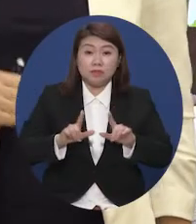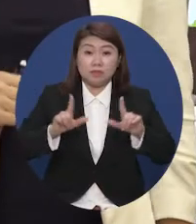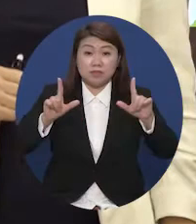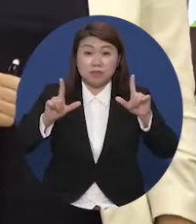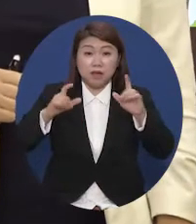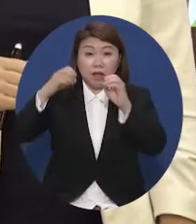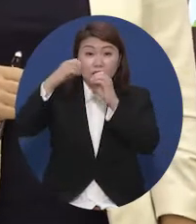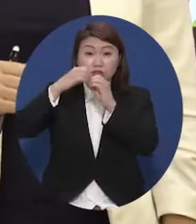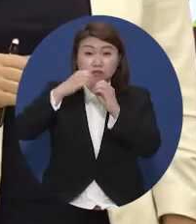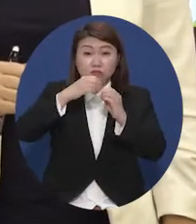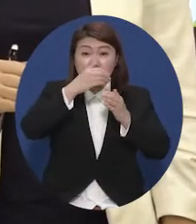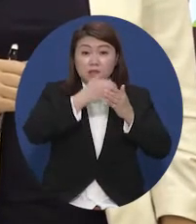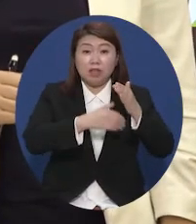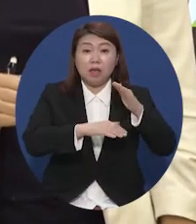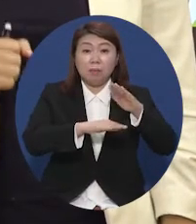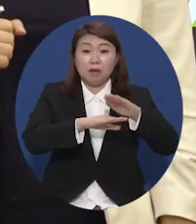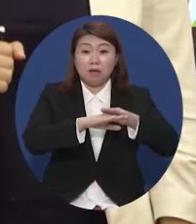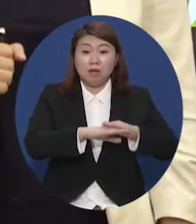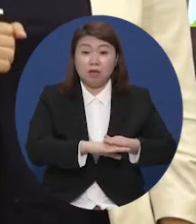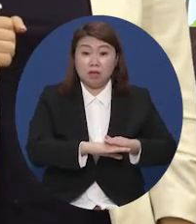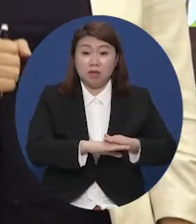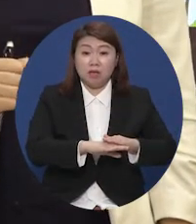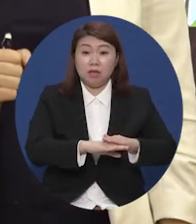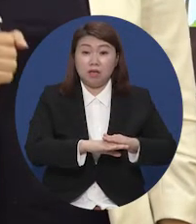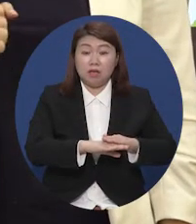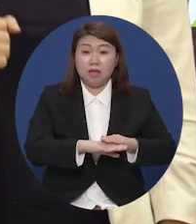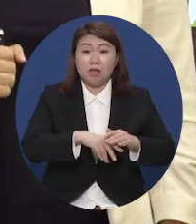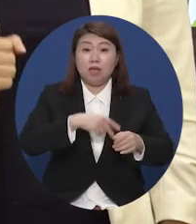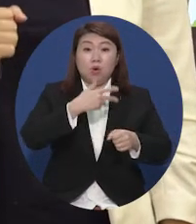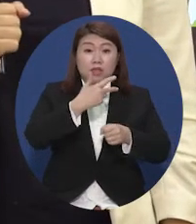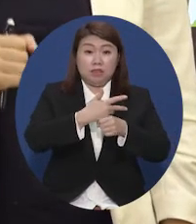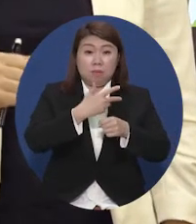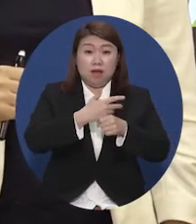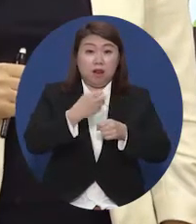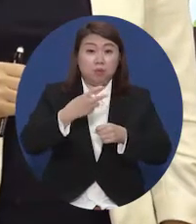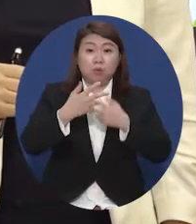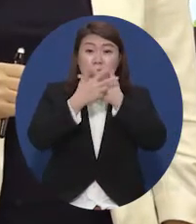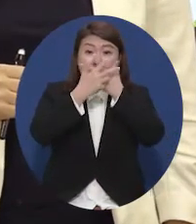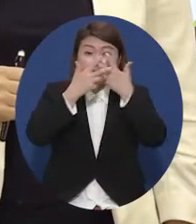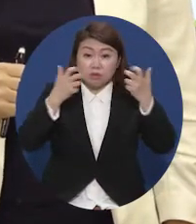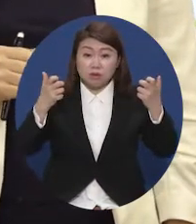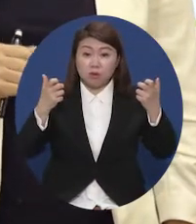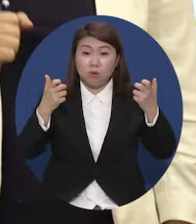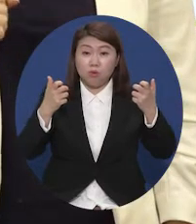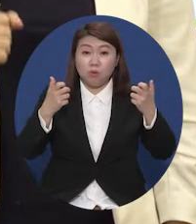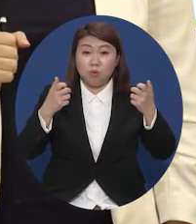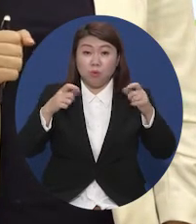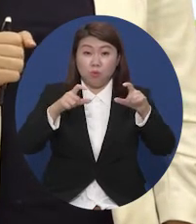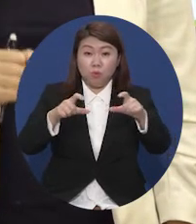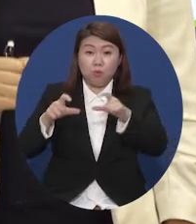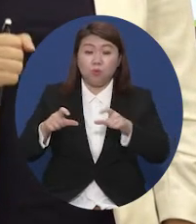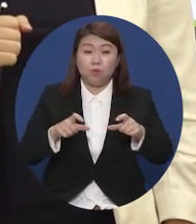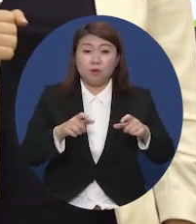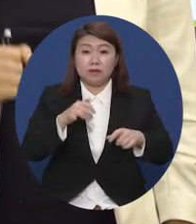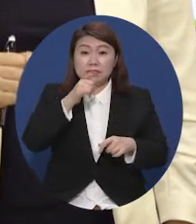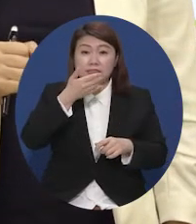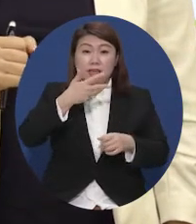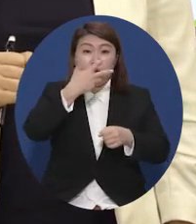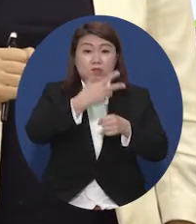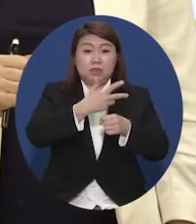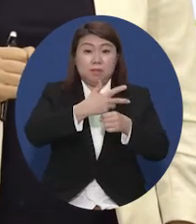오늘날 마야 유적이 남겨져 있는 곳은요 벨리스, 온두라스, 과테말라, 멕시코 등지입니다 챕터 2에서는